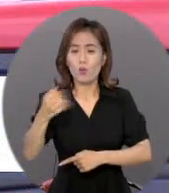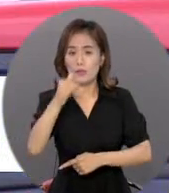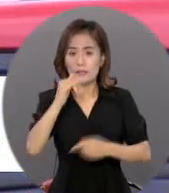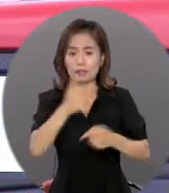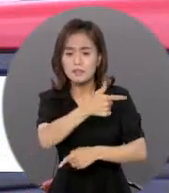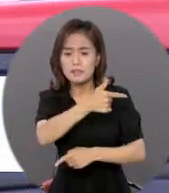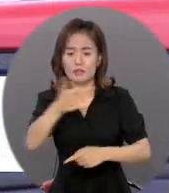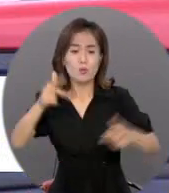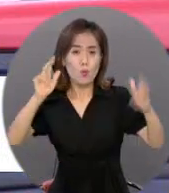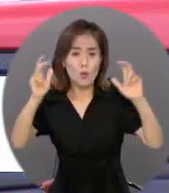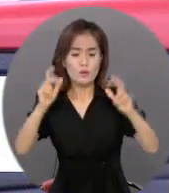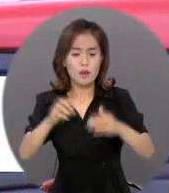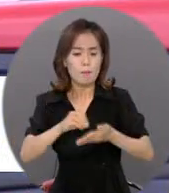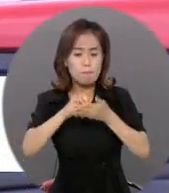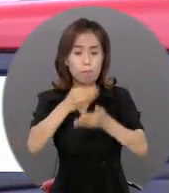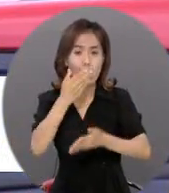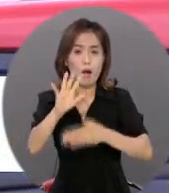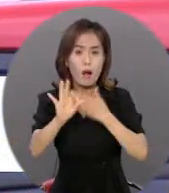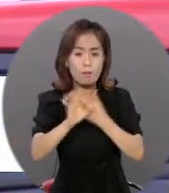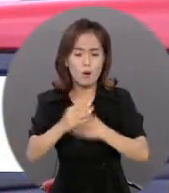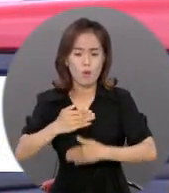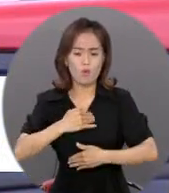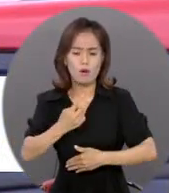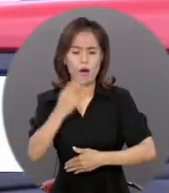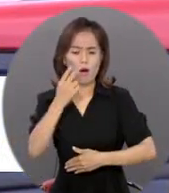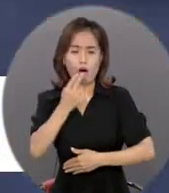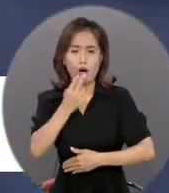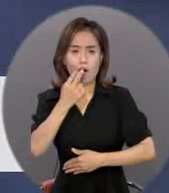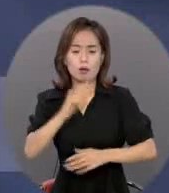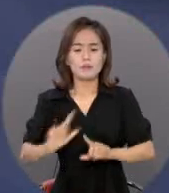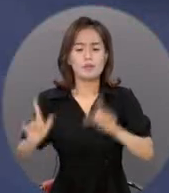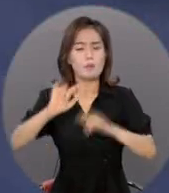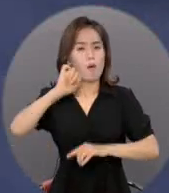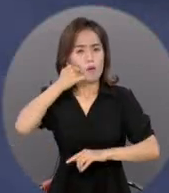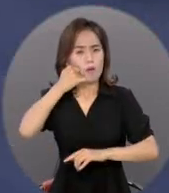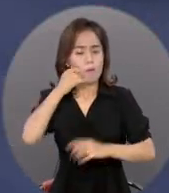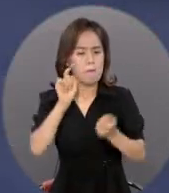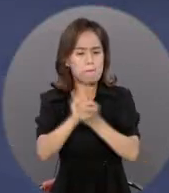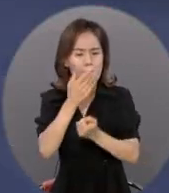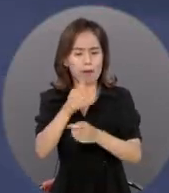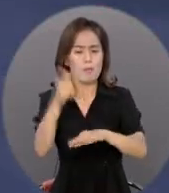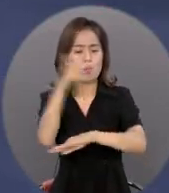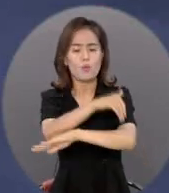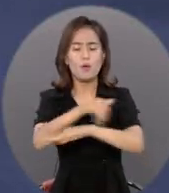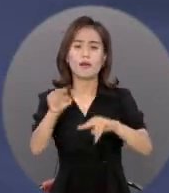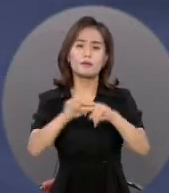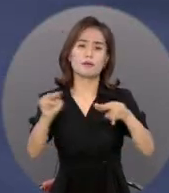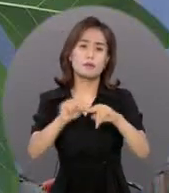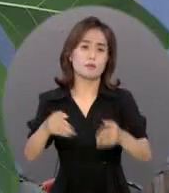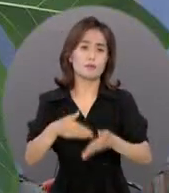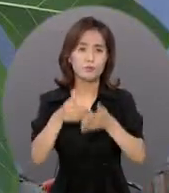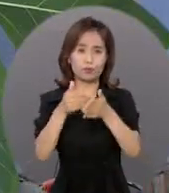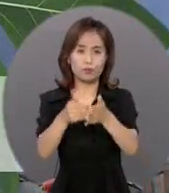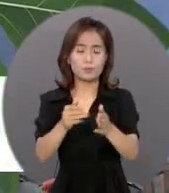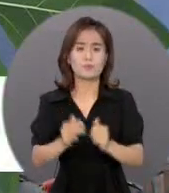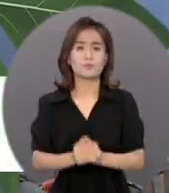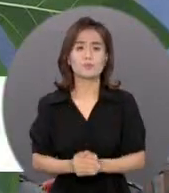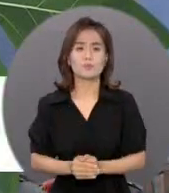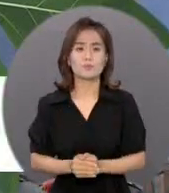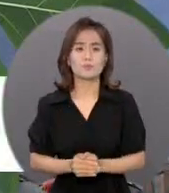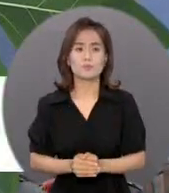갖춘 공용기업이 입점할 경우 생존의 위기에 내몰릴 수밖에 없다며 계획 철회를 요구하고 있습니다.